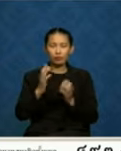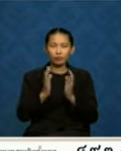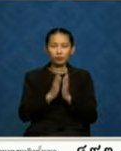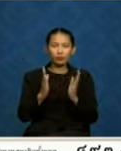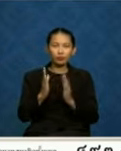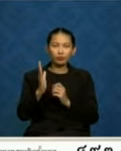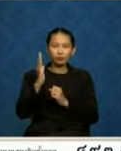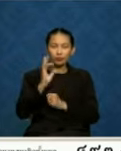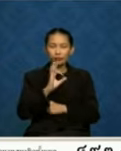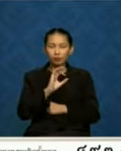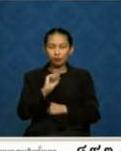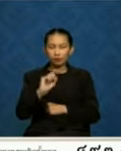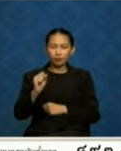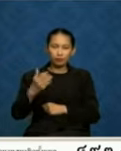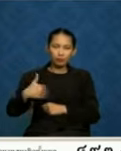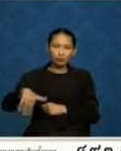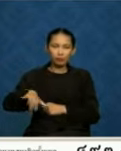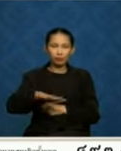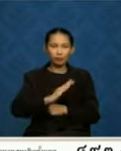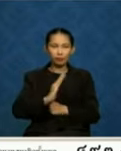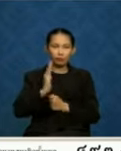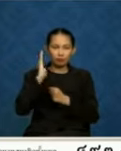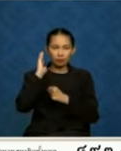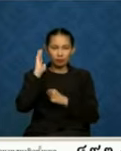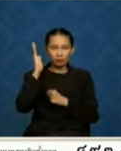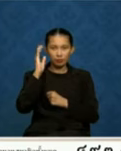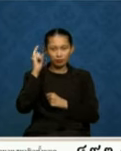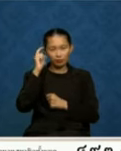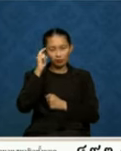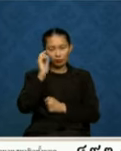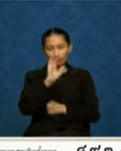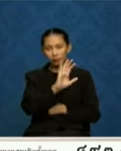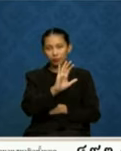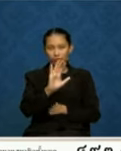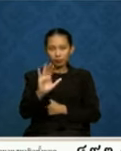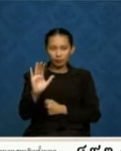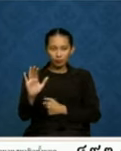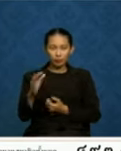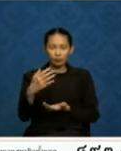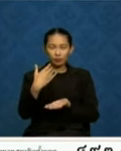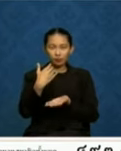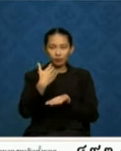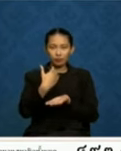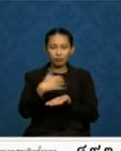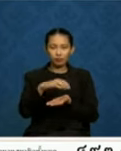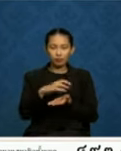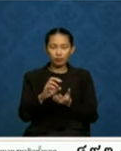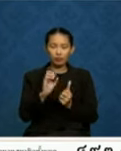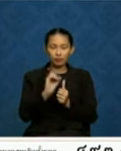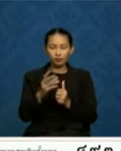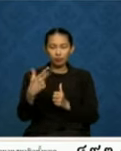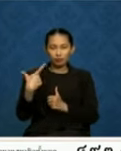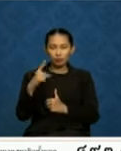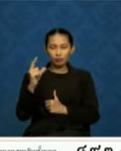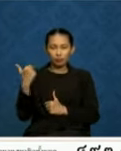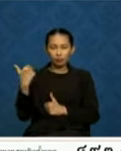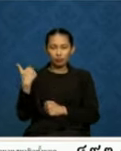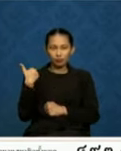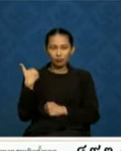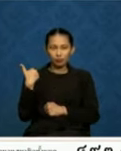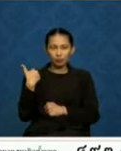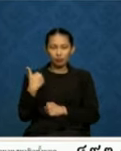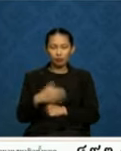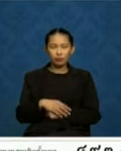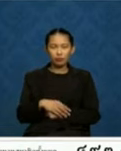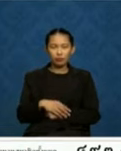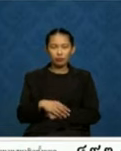านสมาชิกทุกท่านนะครับที่ได้ให้ความเห็นแล้วก็ข้อเสนอแนะที่มีประโยชน์นะครับท